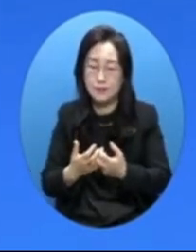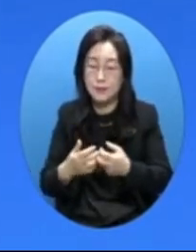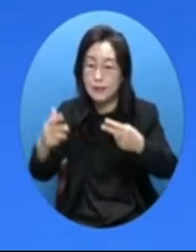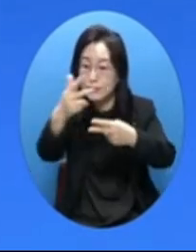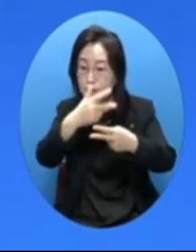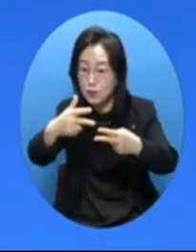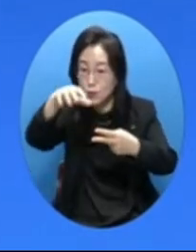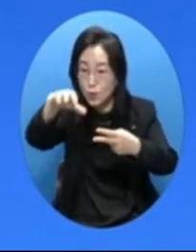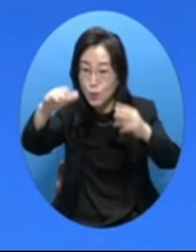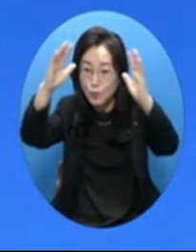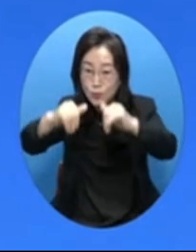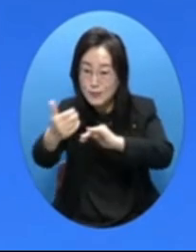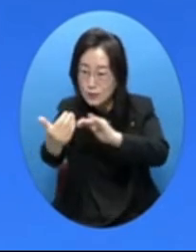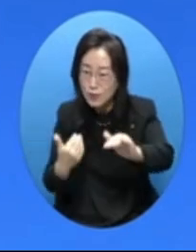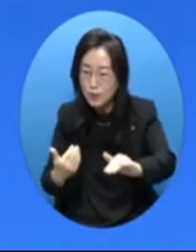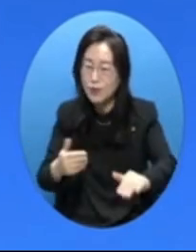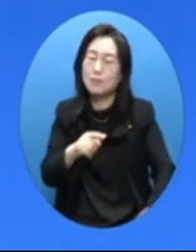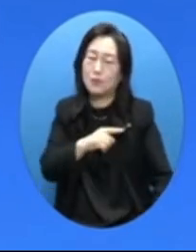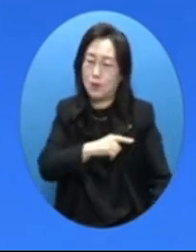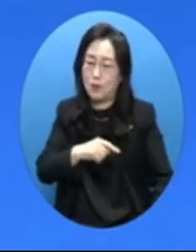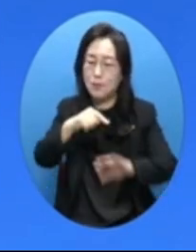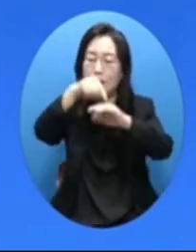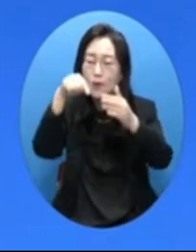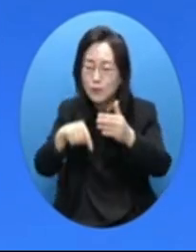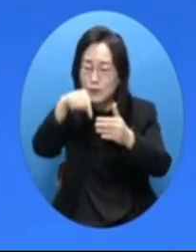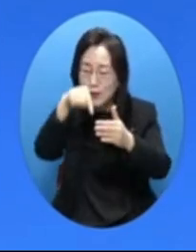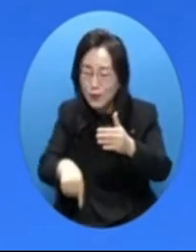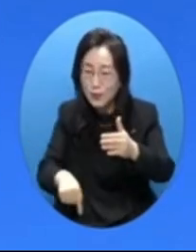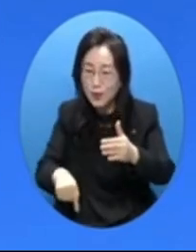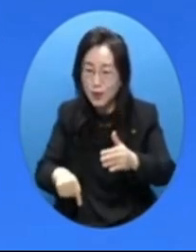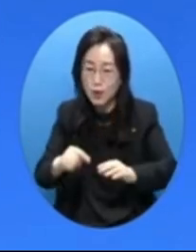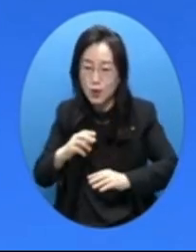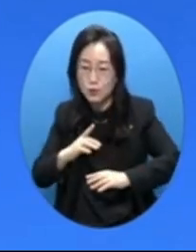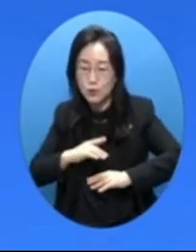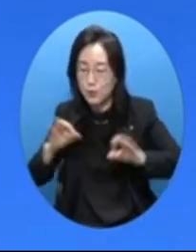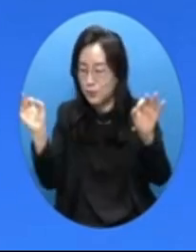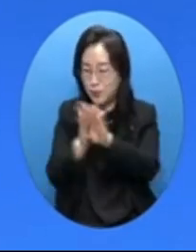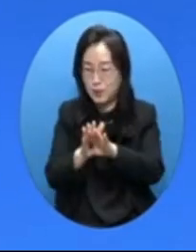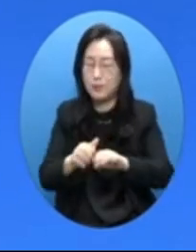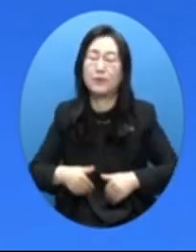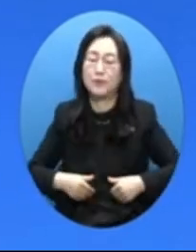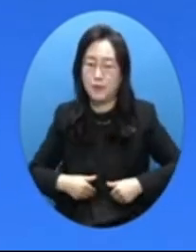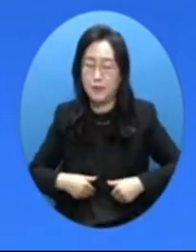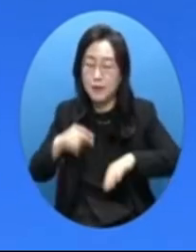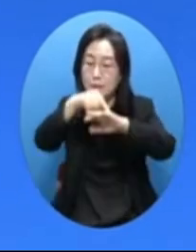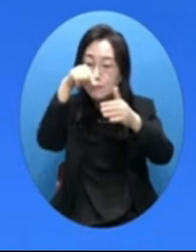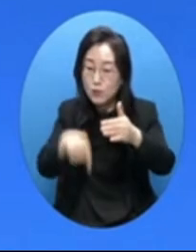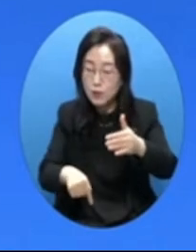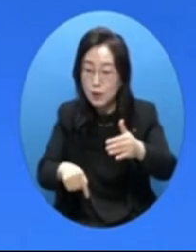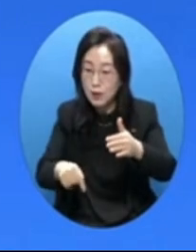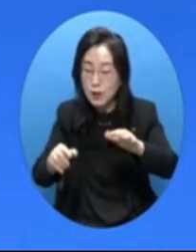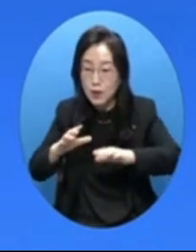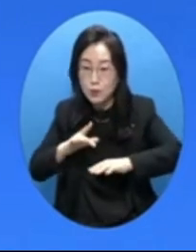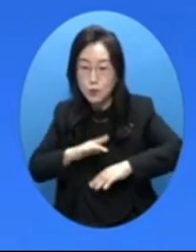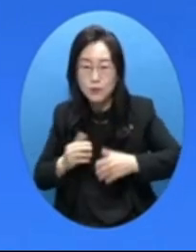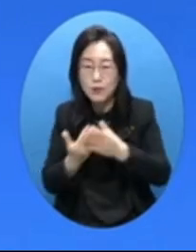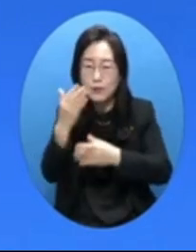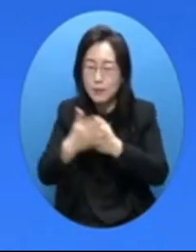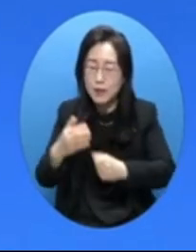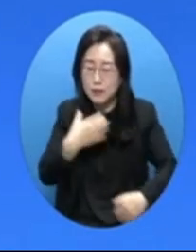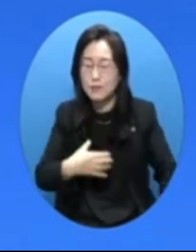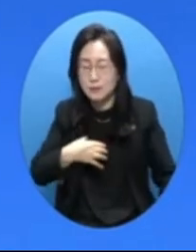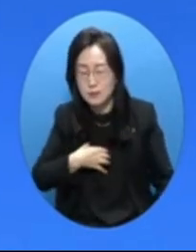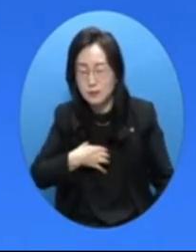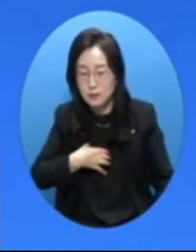여리고를 무너뜨리기 전에 먼저 우리 마음 가운데 두려움의 여력으로 무너뜨려야 되는 것입니다 내 마음에 두려움이 들어오니까 이것이 염려